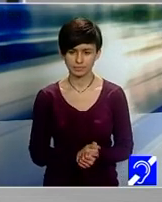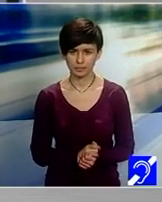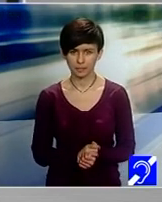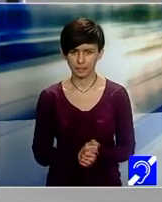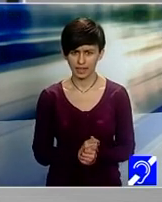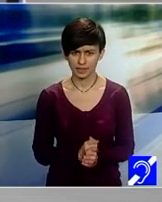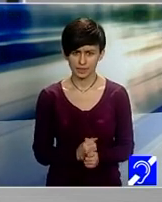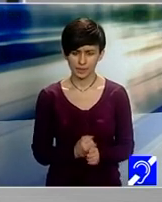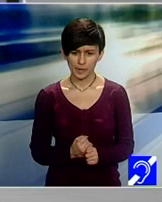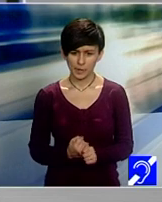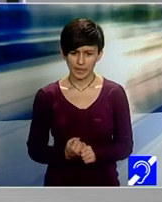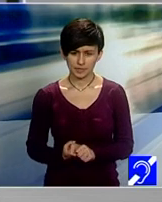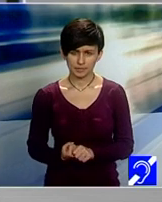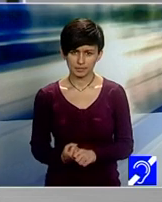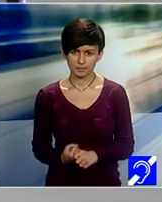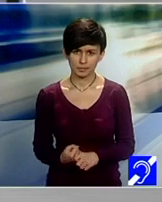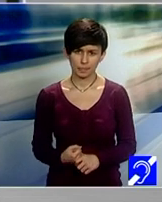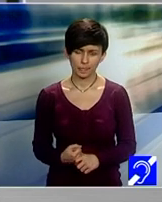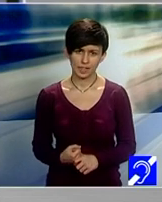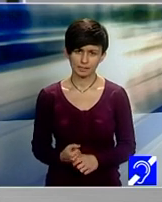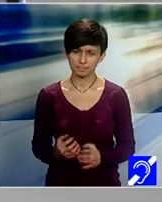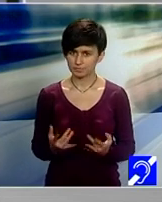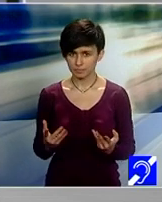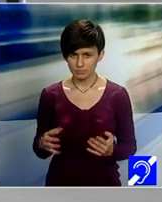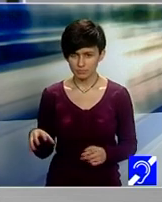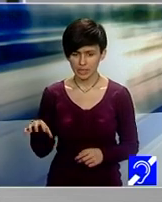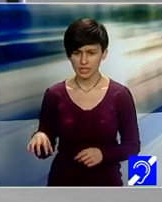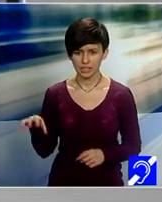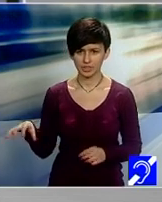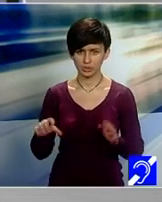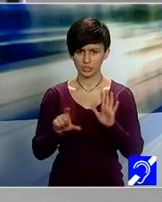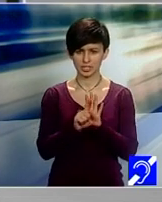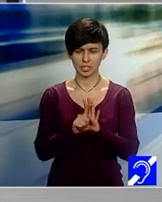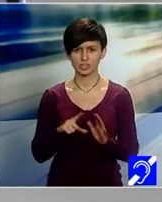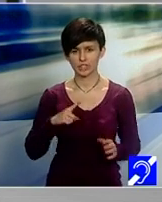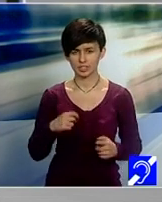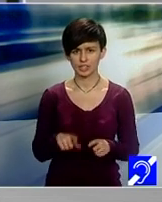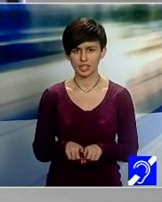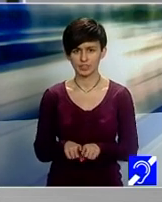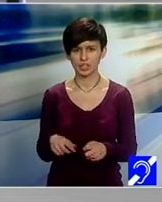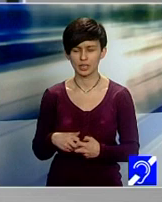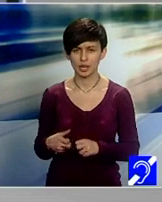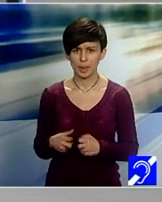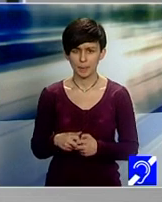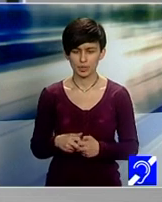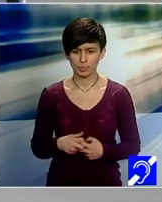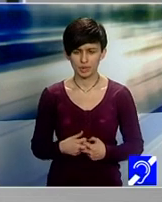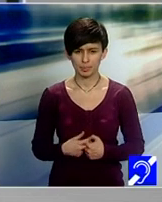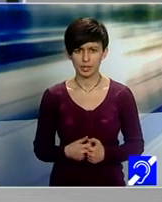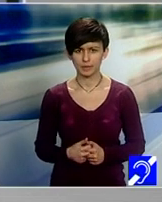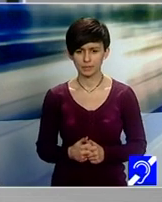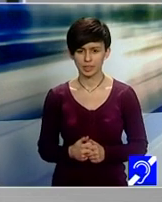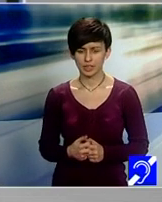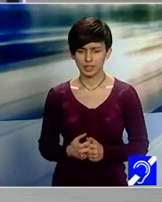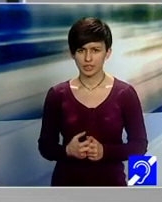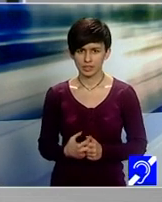de atac? În anumite locuri din lege a mai rămas încă această problema care, la fel, poate fi reparată extrem de ușor.